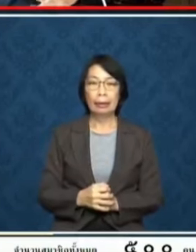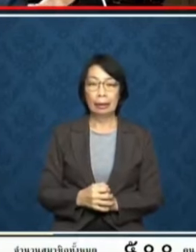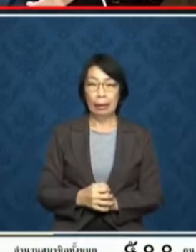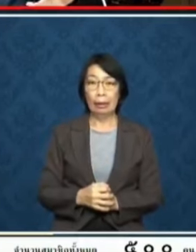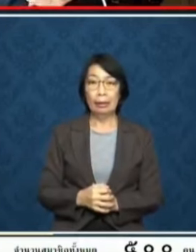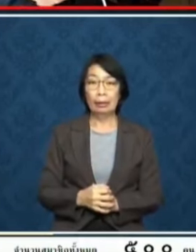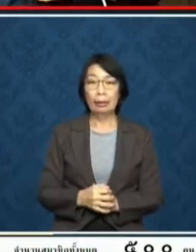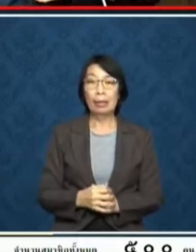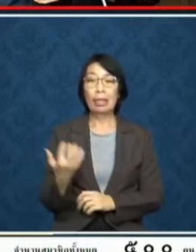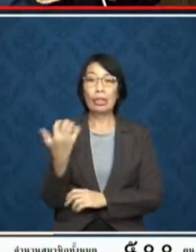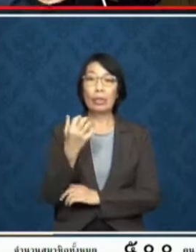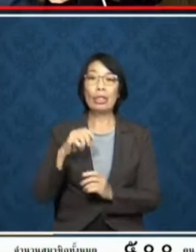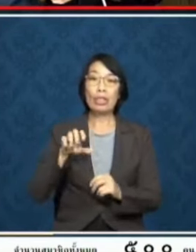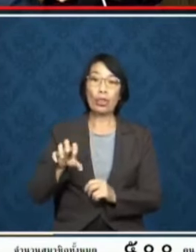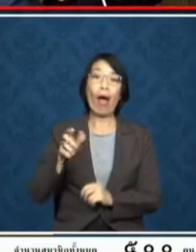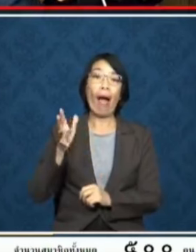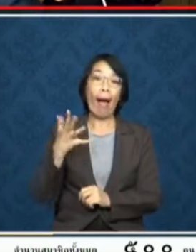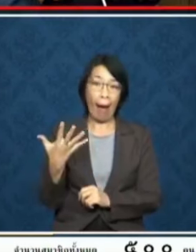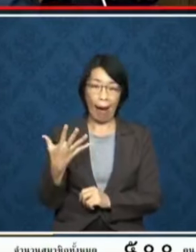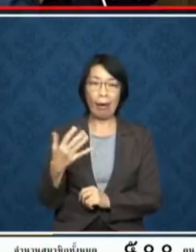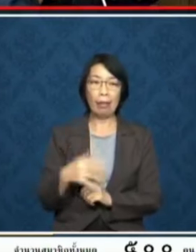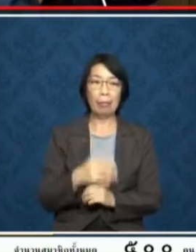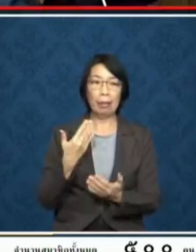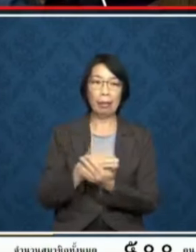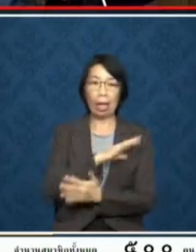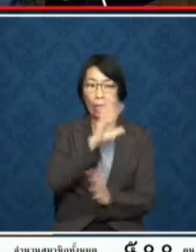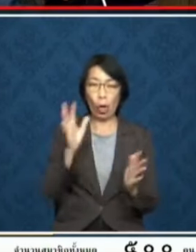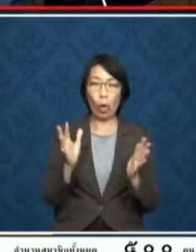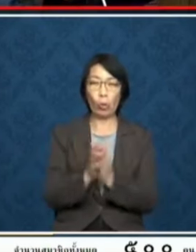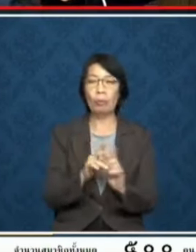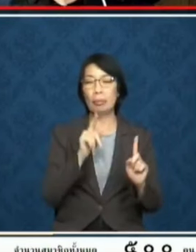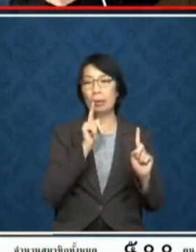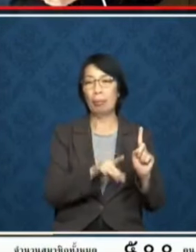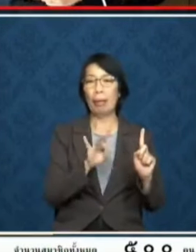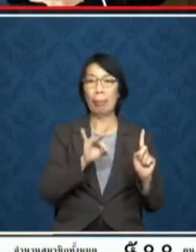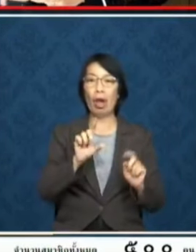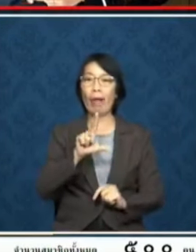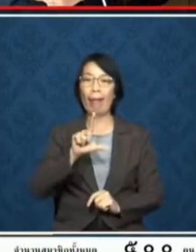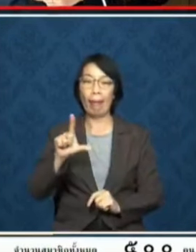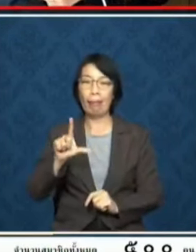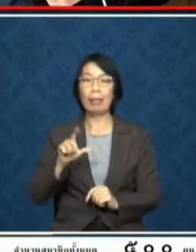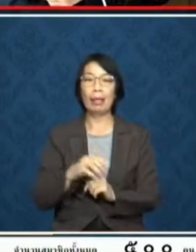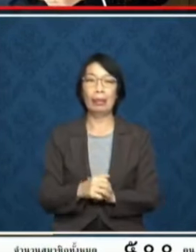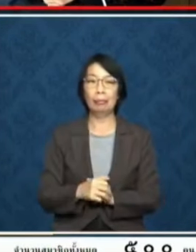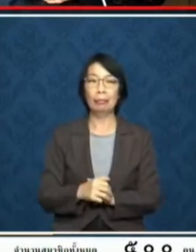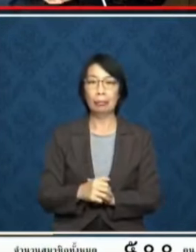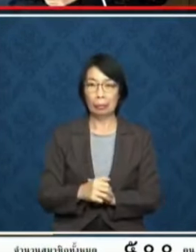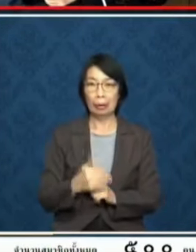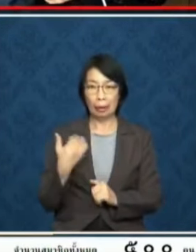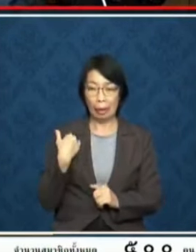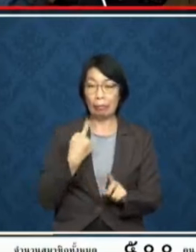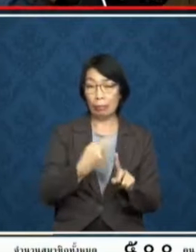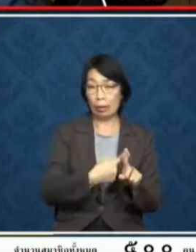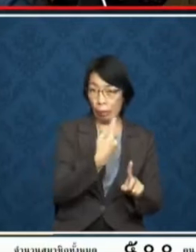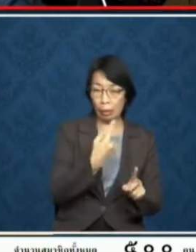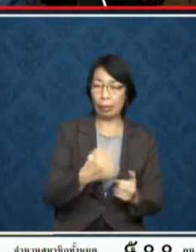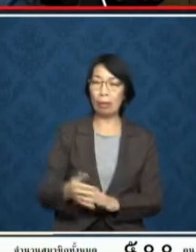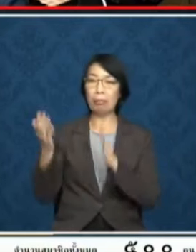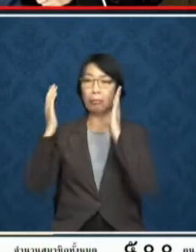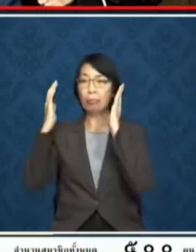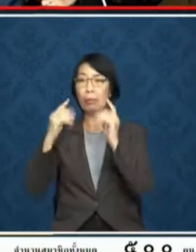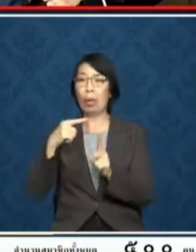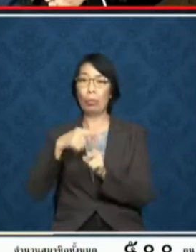ค่าเช่า Max 1,800 ล้านบาทต่อปีอันนี้ไม่รวมกับค่าโฆษณาค่าทำโฆษณาค่ารับจ้างบริการ